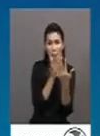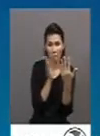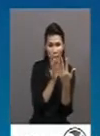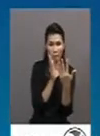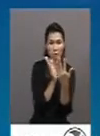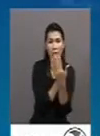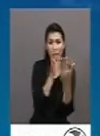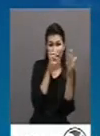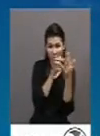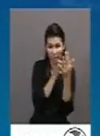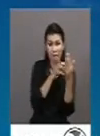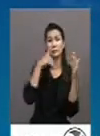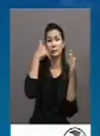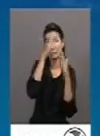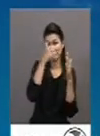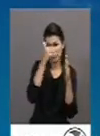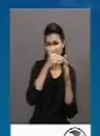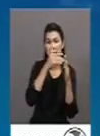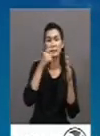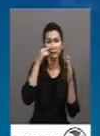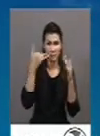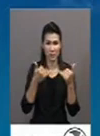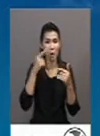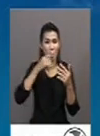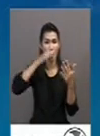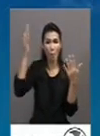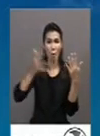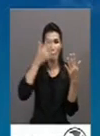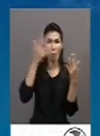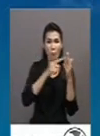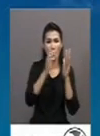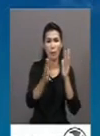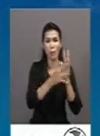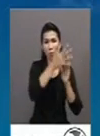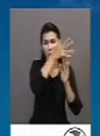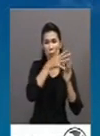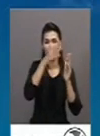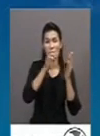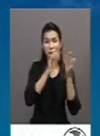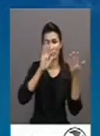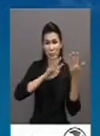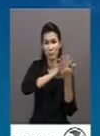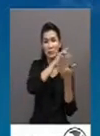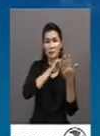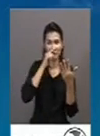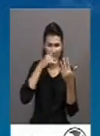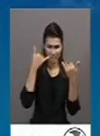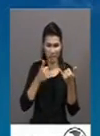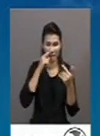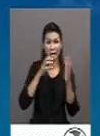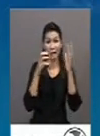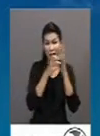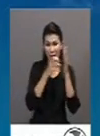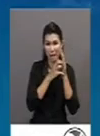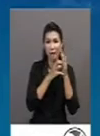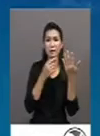วมถึงภาคเหนือครับประกอบกับคลื่นกระแสลมตะวันออกที่จะเคลื่อนที่ผ่านยังภาคเหนือตอนล่างรวมทั้งพื้นที่ภาคกลางนะ